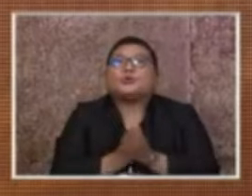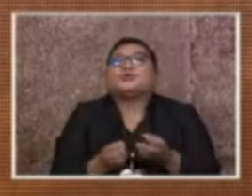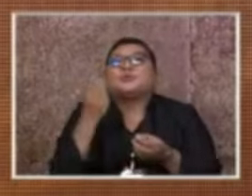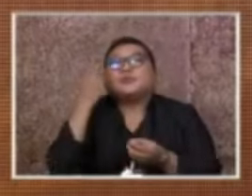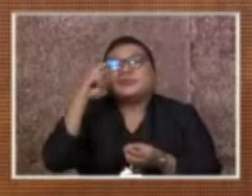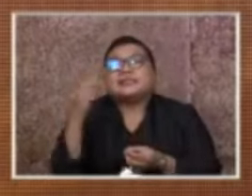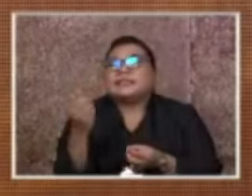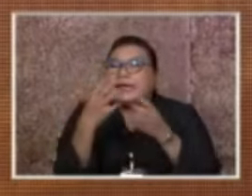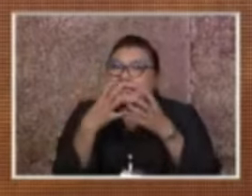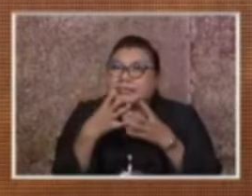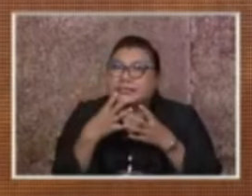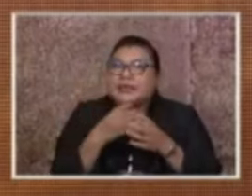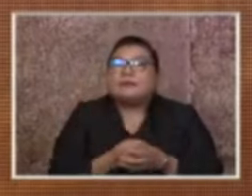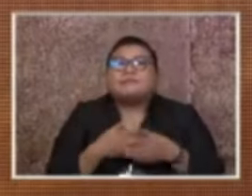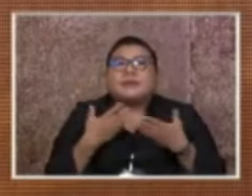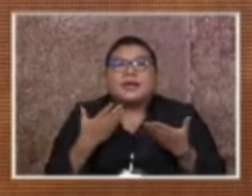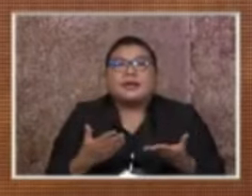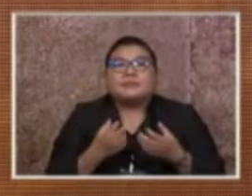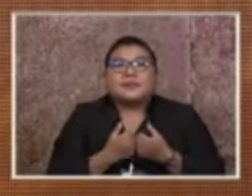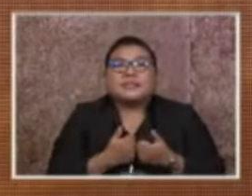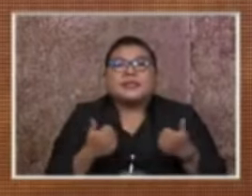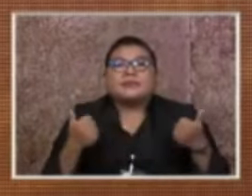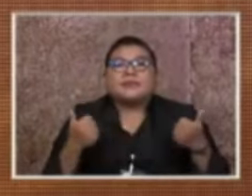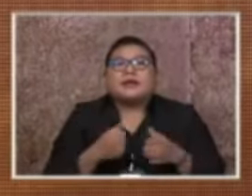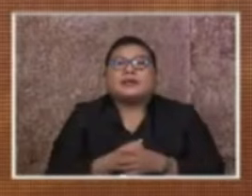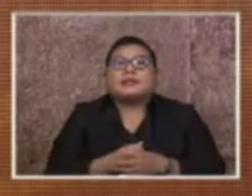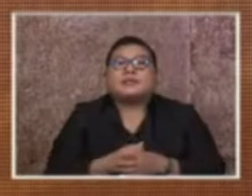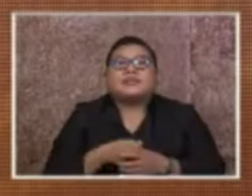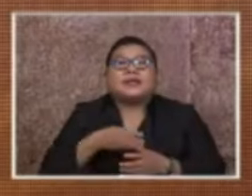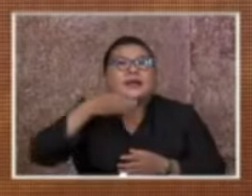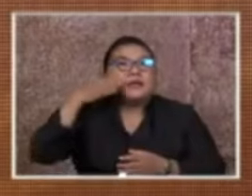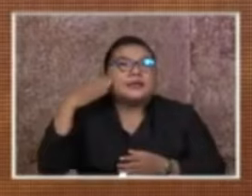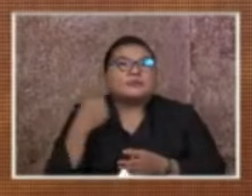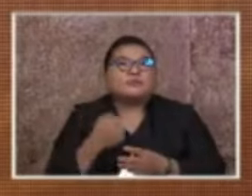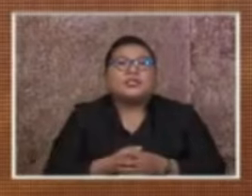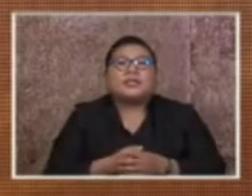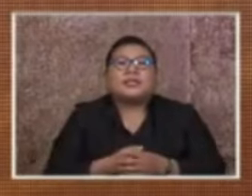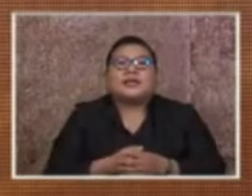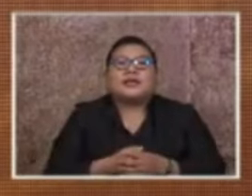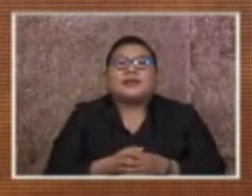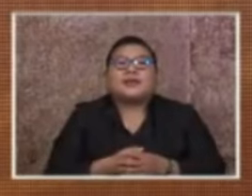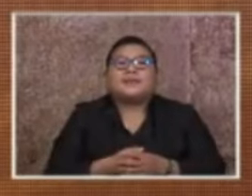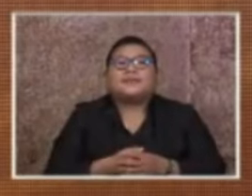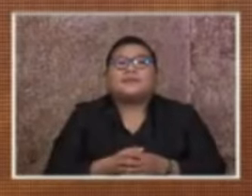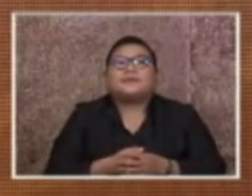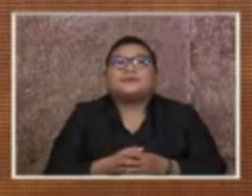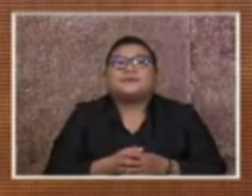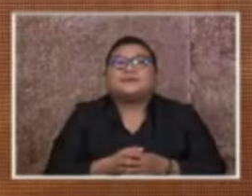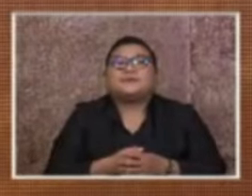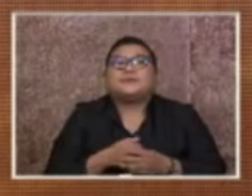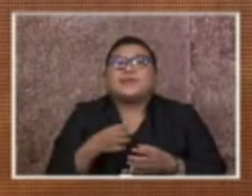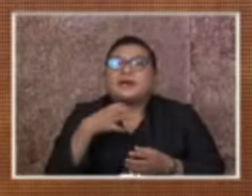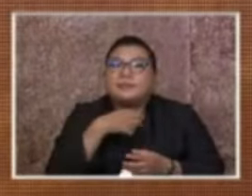caranya Bagaimana menyiapkan agar generasi muda kita generasi menal kita dan gensi Ini